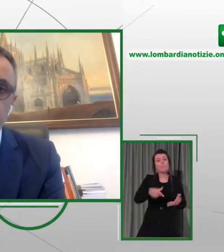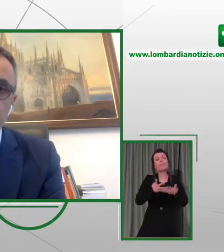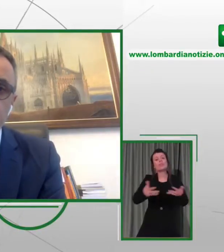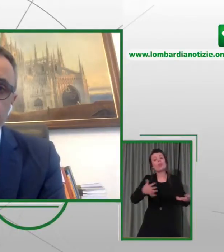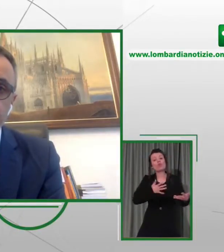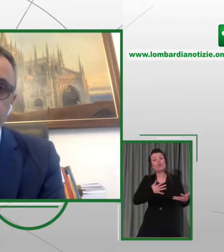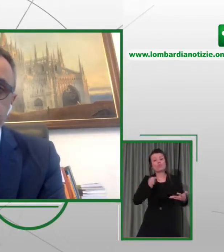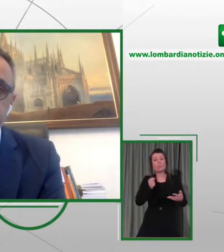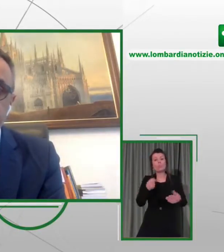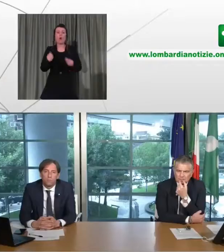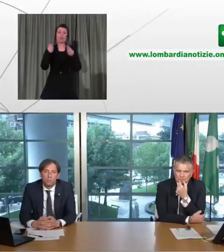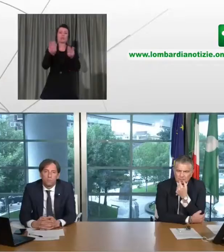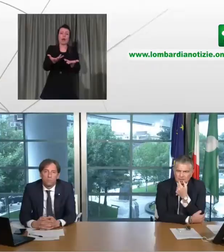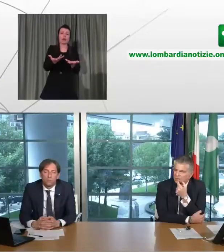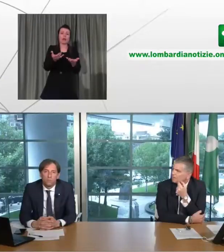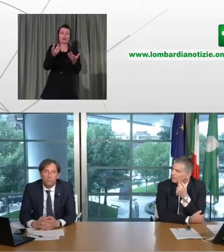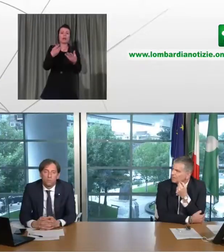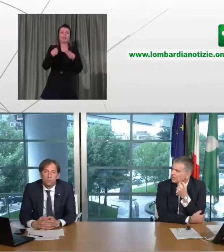disposizione di altri territori.